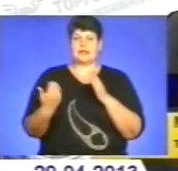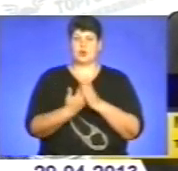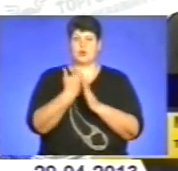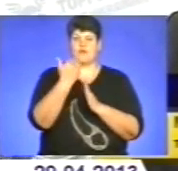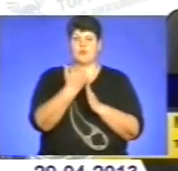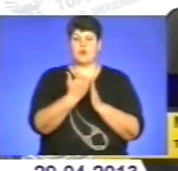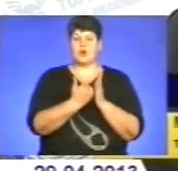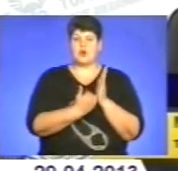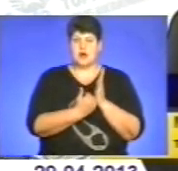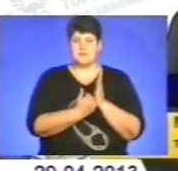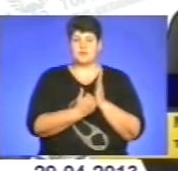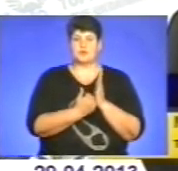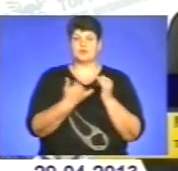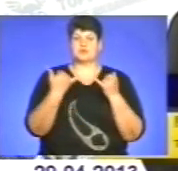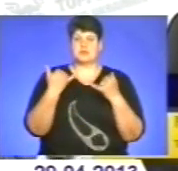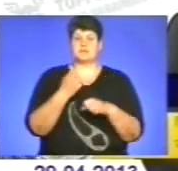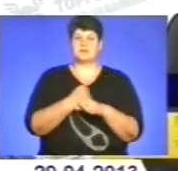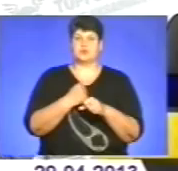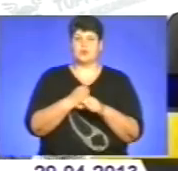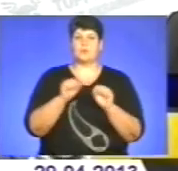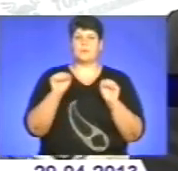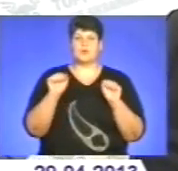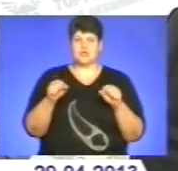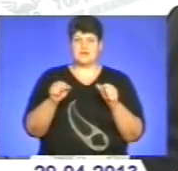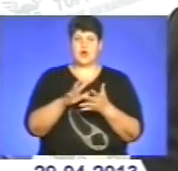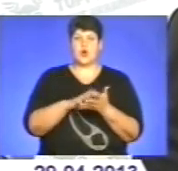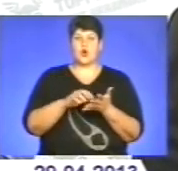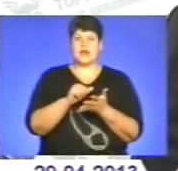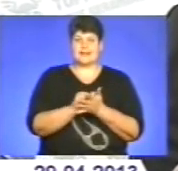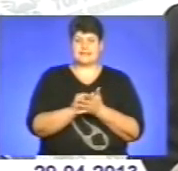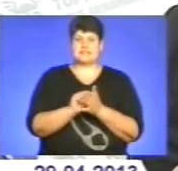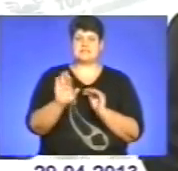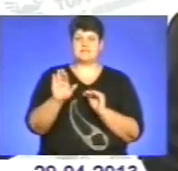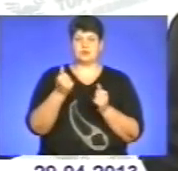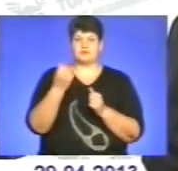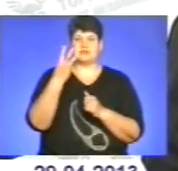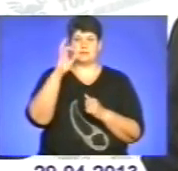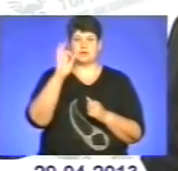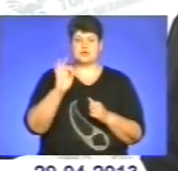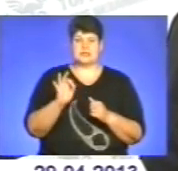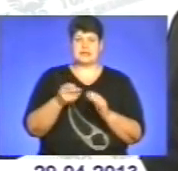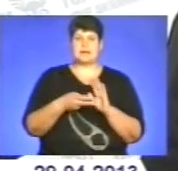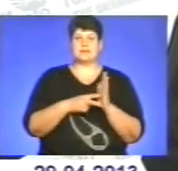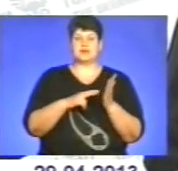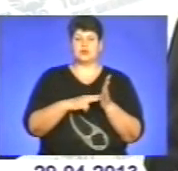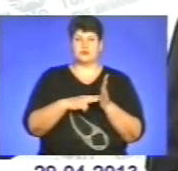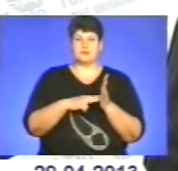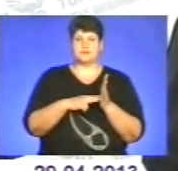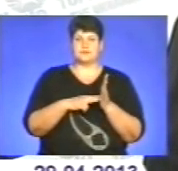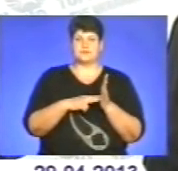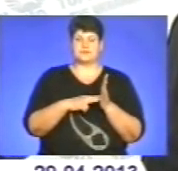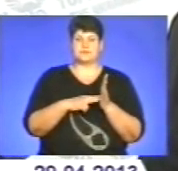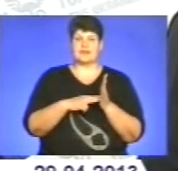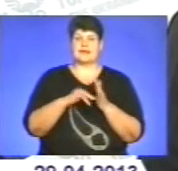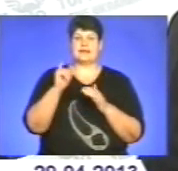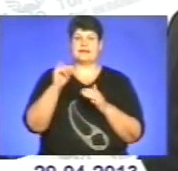яку зараз відпрацьовуємо, можливість оренди з викупом під 3%. Запланує програма індустріального будівництва